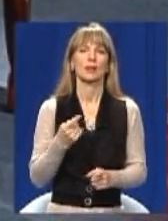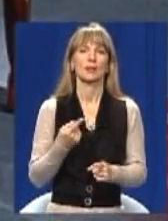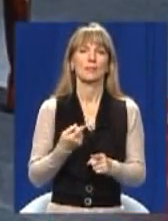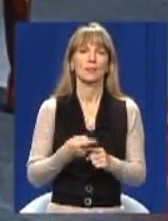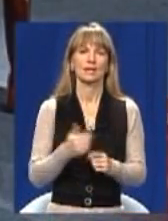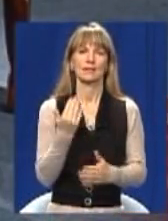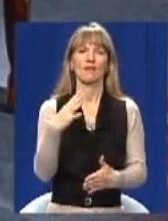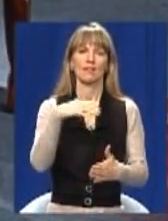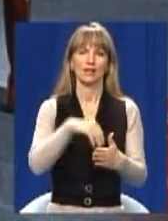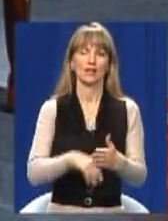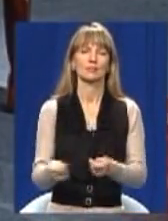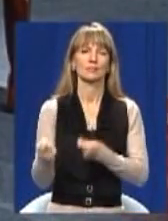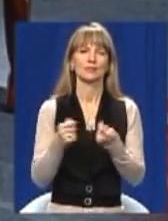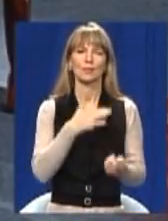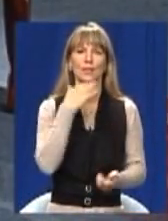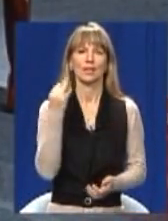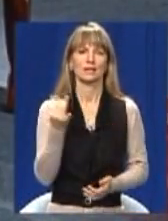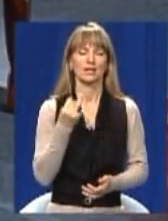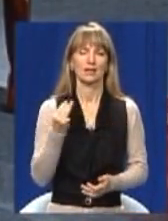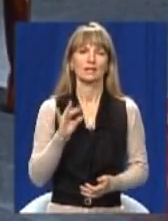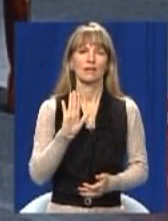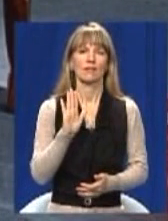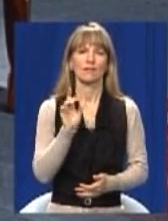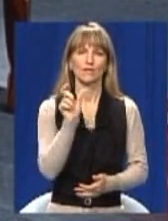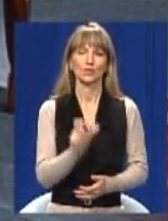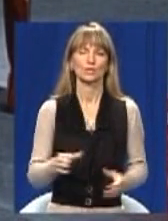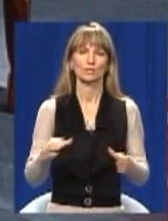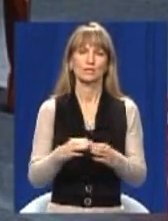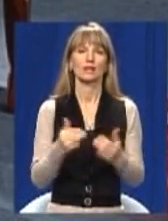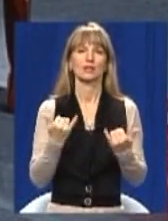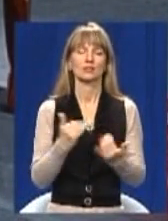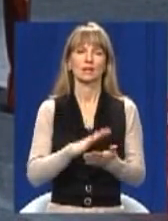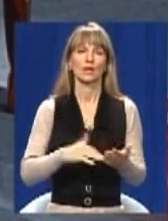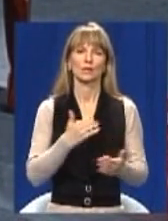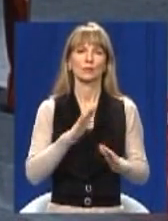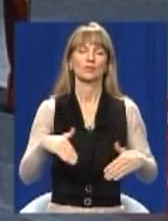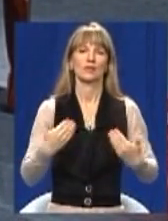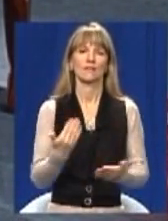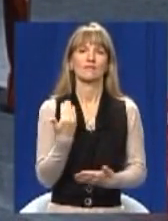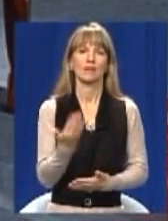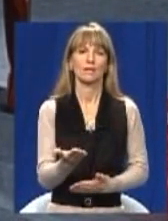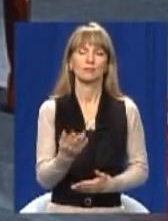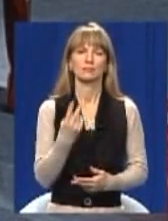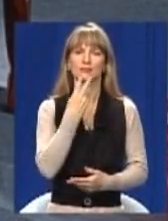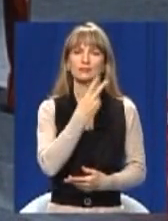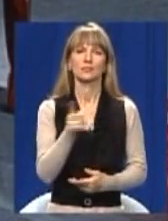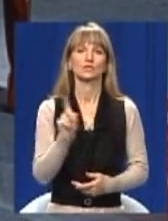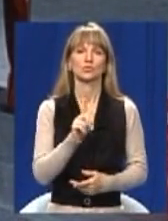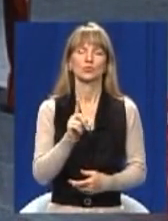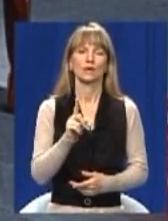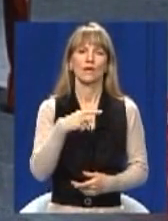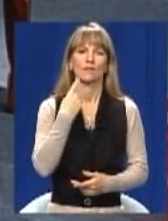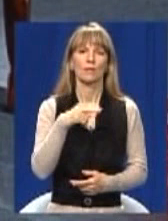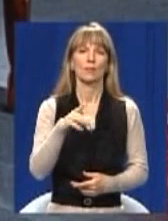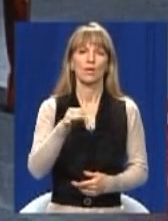вклад також принесе дуже багато таких цікавих речей у суспільство. А зараз я хочу пропонувати вам переглянути, що говорять